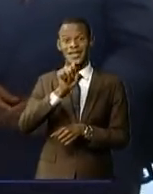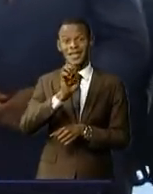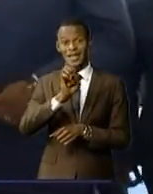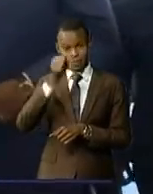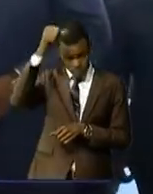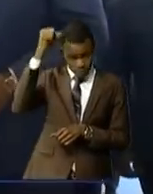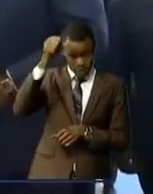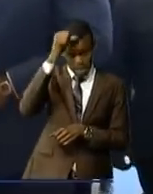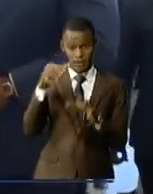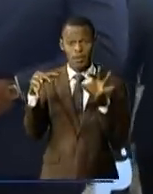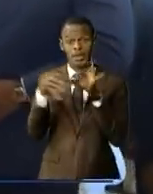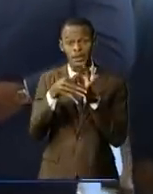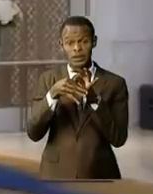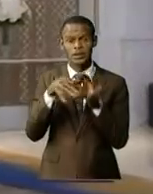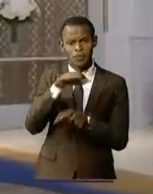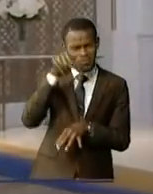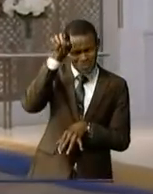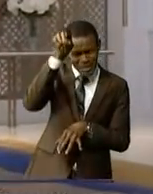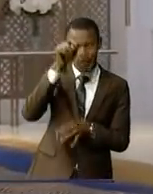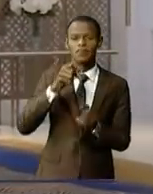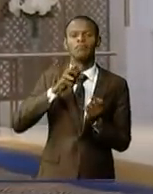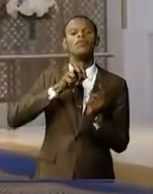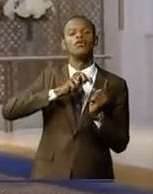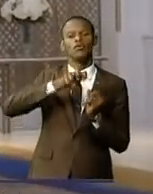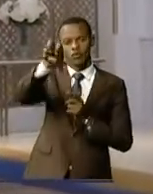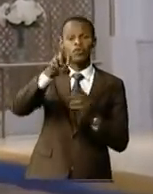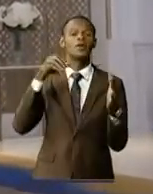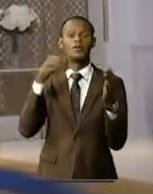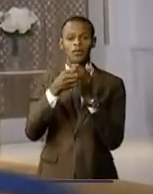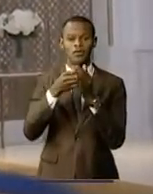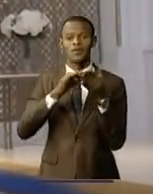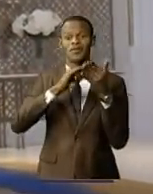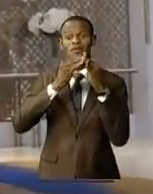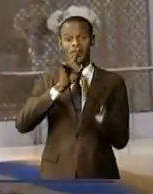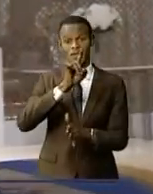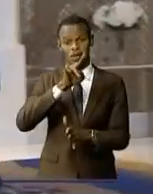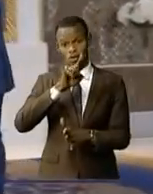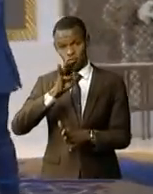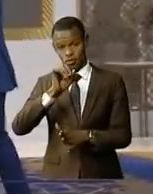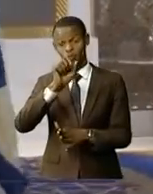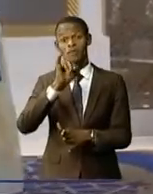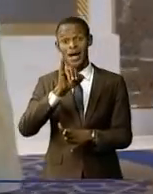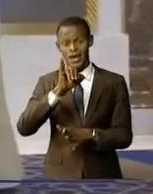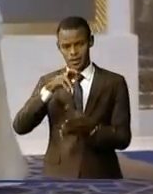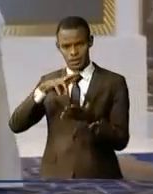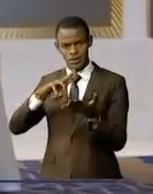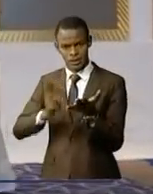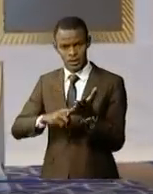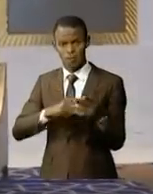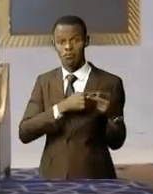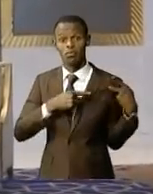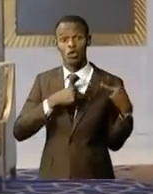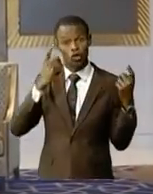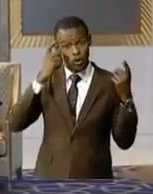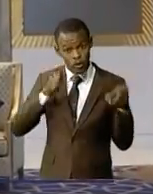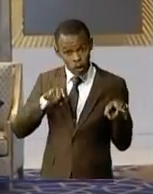de ce mardi 12 octobre 2021 qu'il est arrivé dans la ville de Dubaï pour la signature des protocoles d'entente entre les Émirats